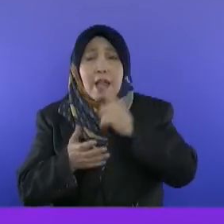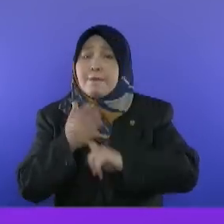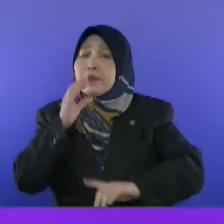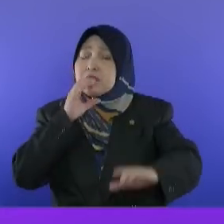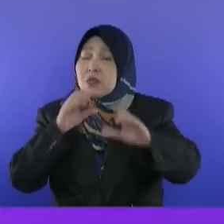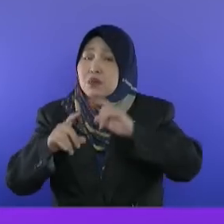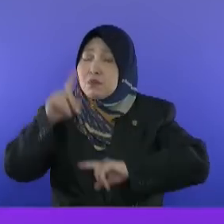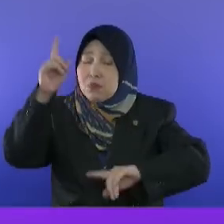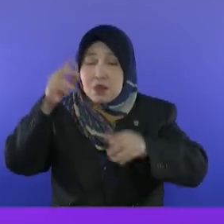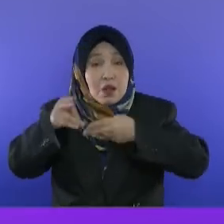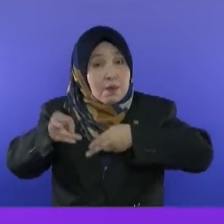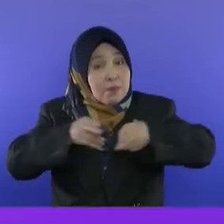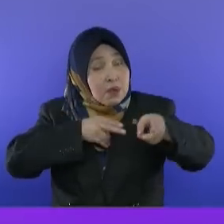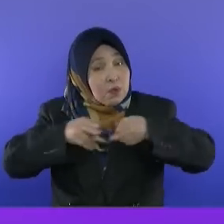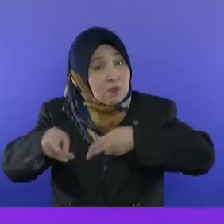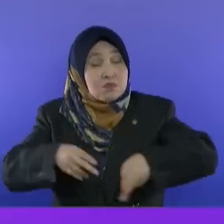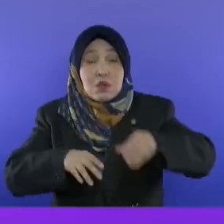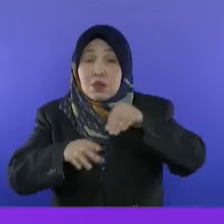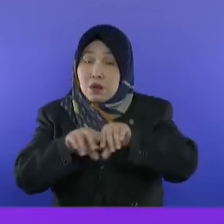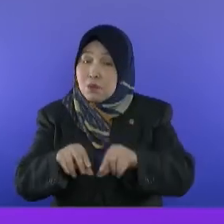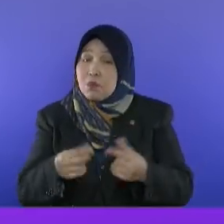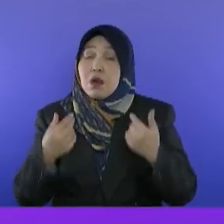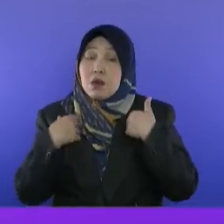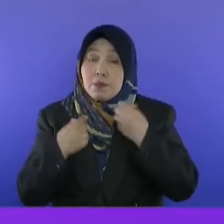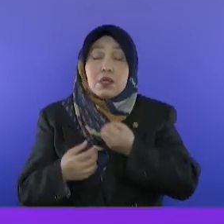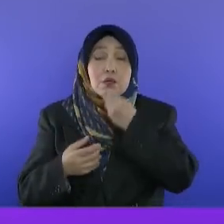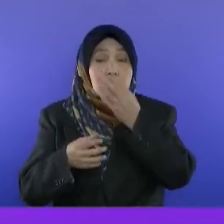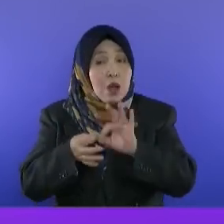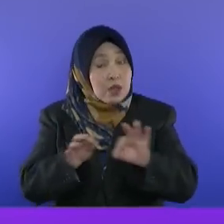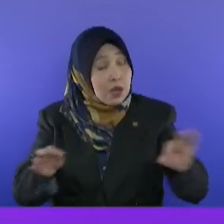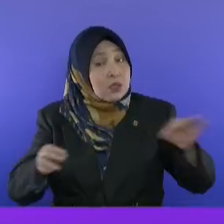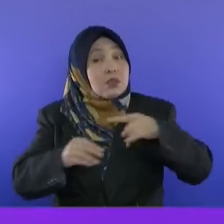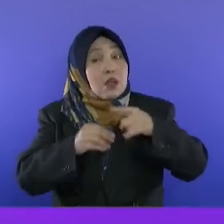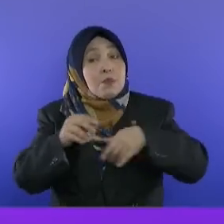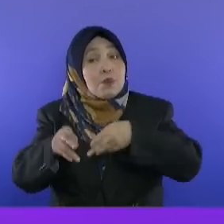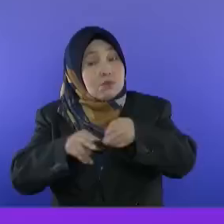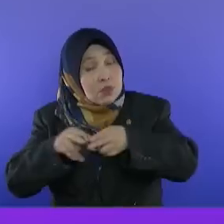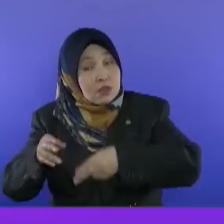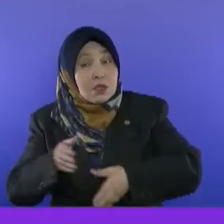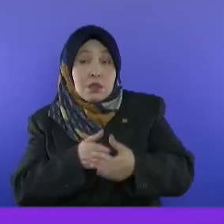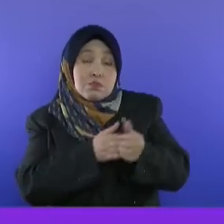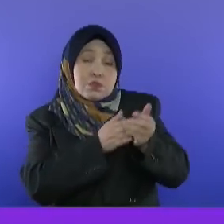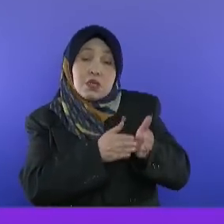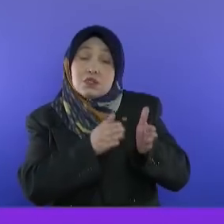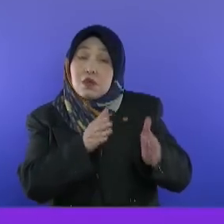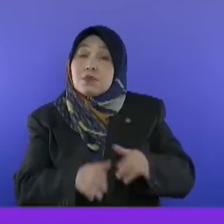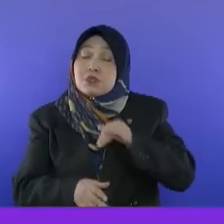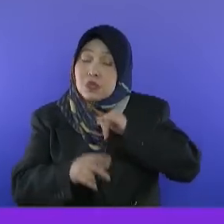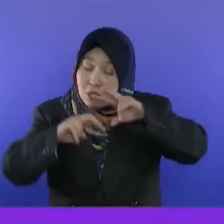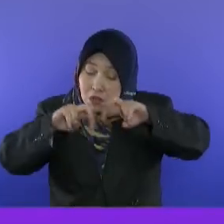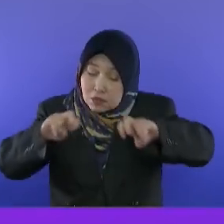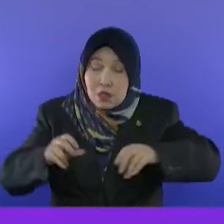Allah dalam pengurusan dalam Alquran ayat-ayat tentang pengurusan tentang kepemimpinan saya